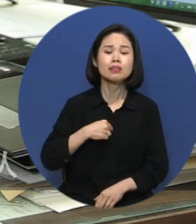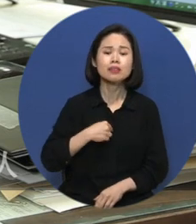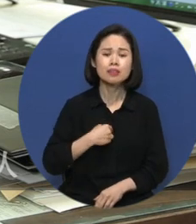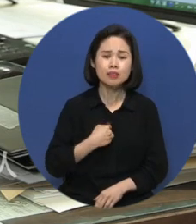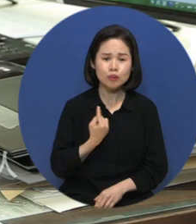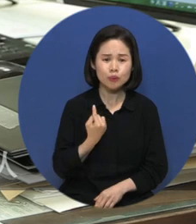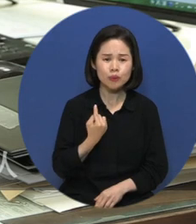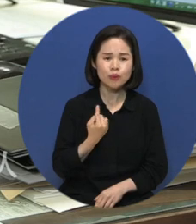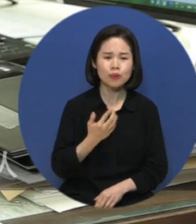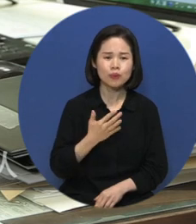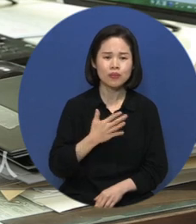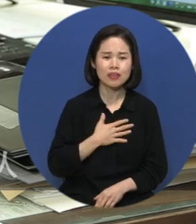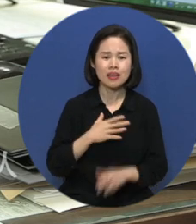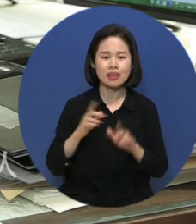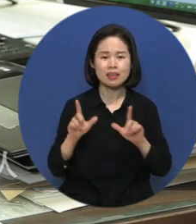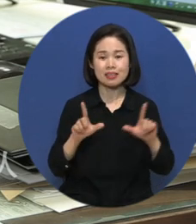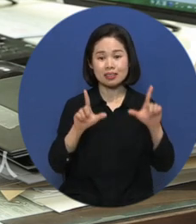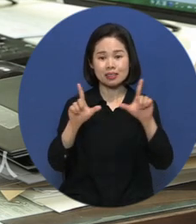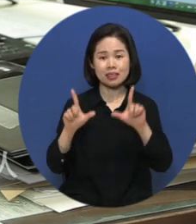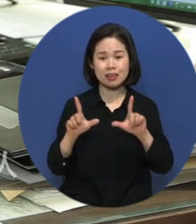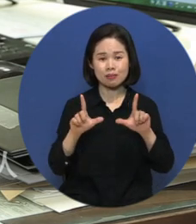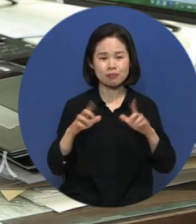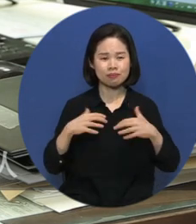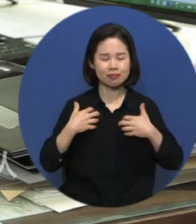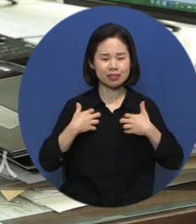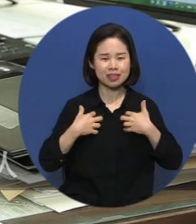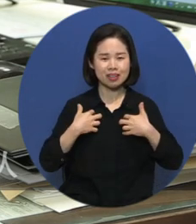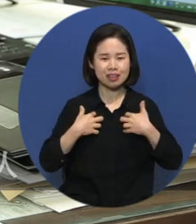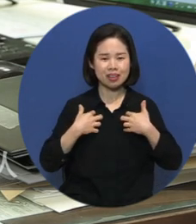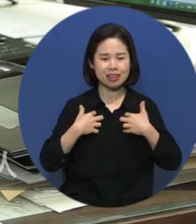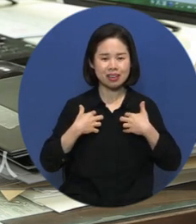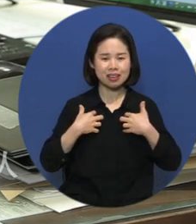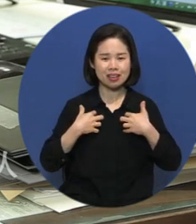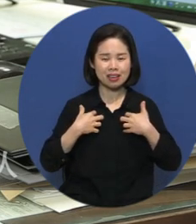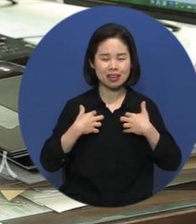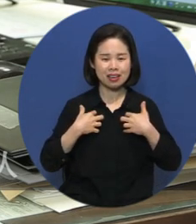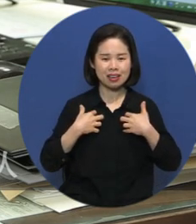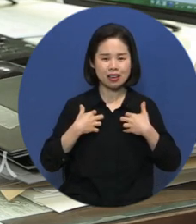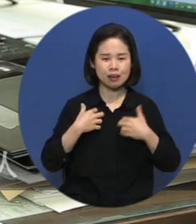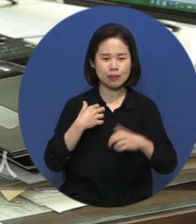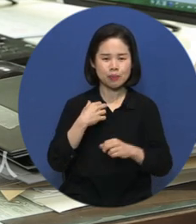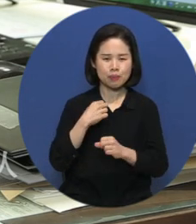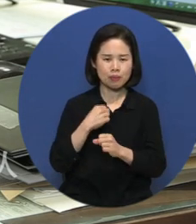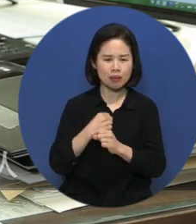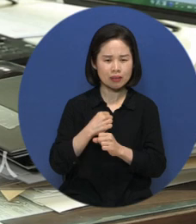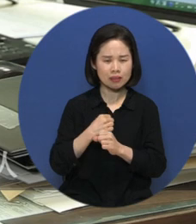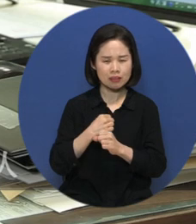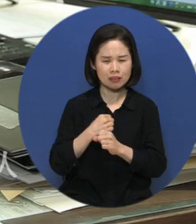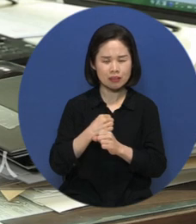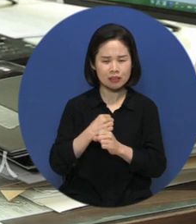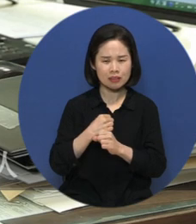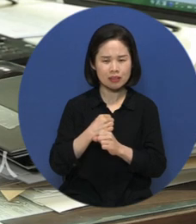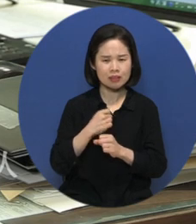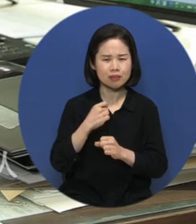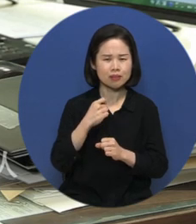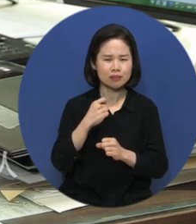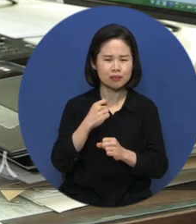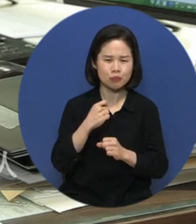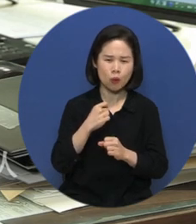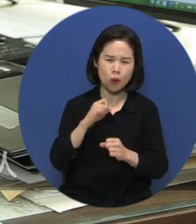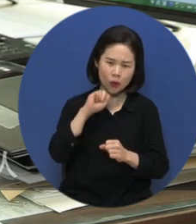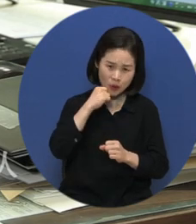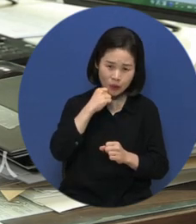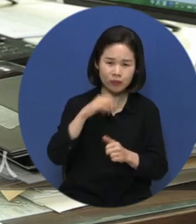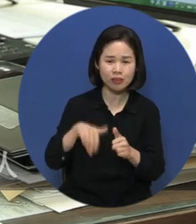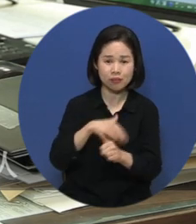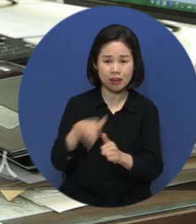스스로 자기 삶을 재미나게 사는 것에는 조금 소외돼 있어요. 그래서 여기서는